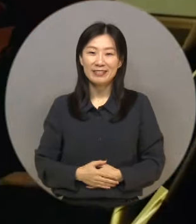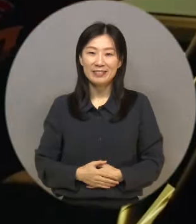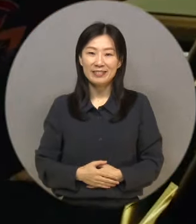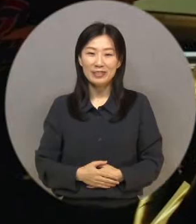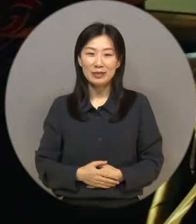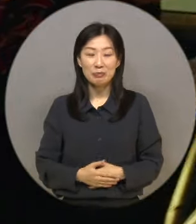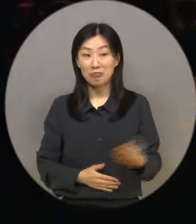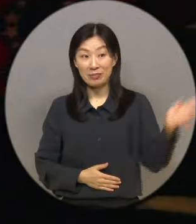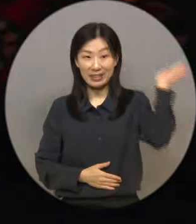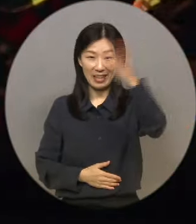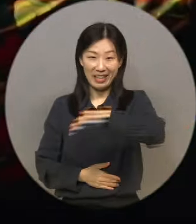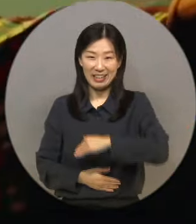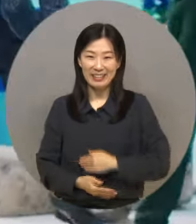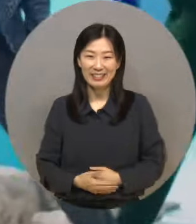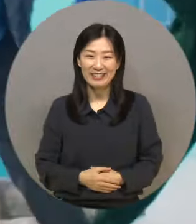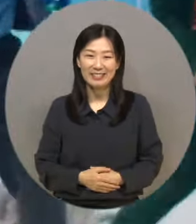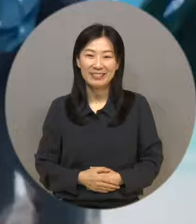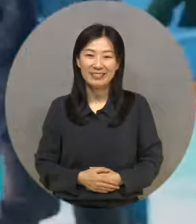가자